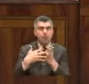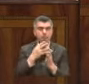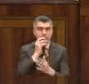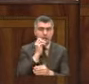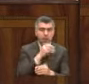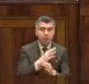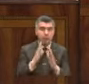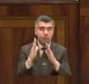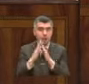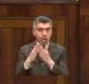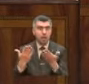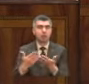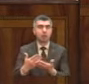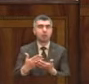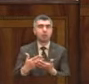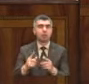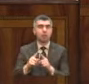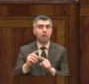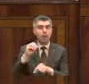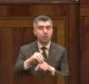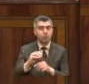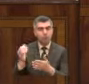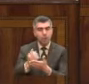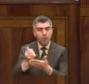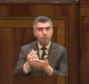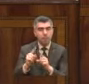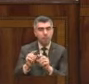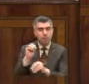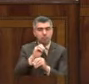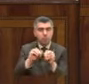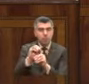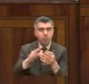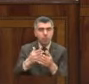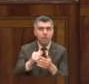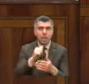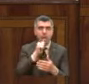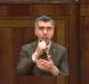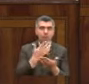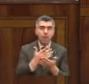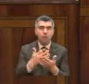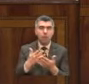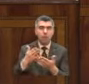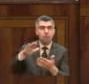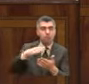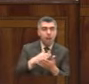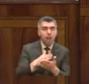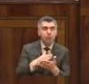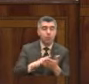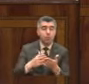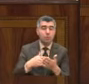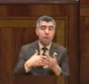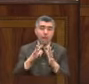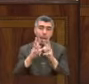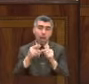المنزليه، البرنامج الوطني لتثمين النفايات، البرنامج الوطني لتطهير السائل، الوقت اذا كان يسمح او في التعقيب نعطي ارقام